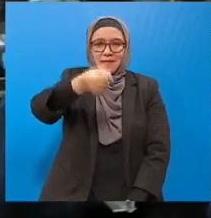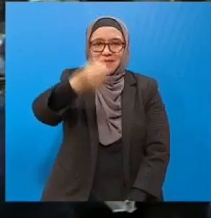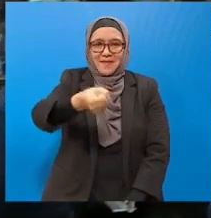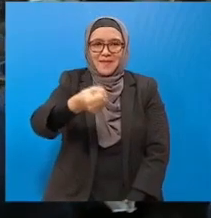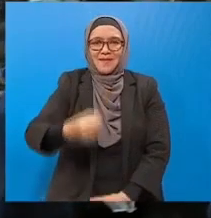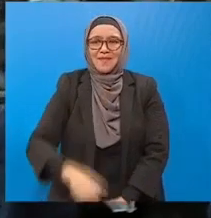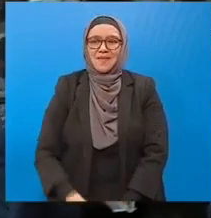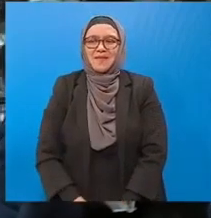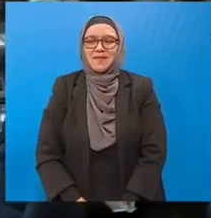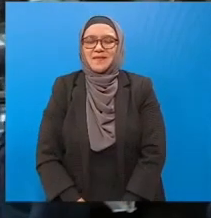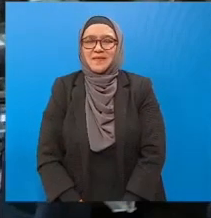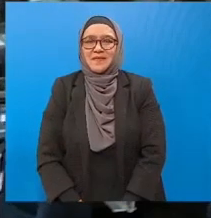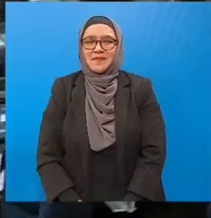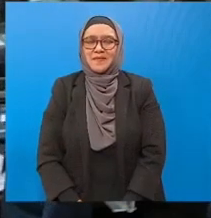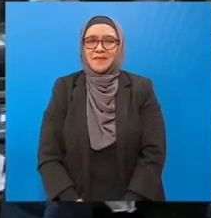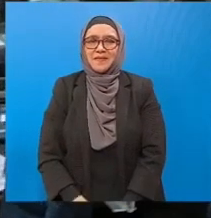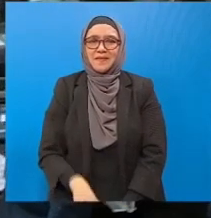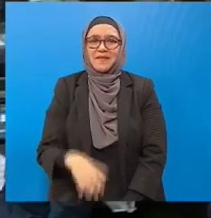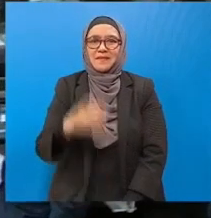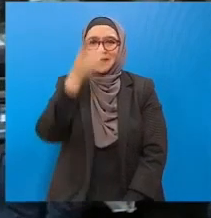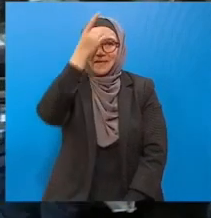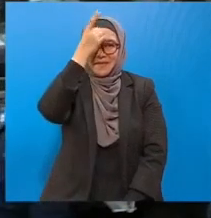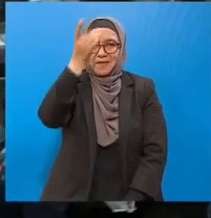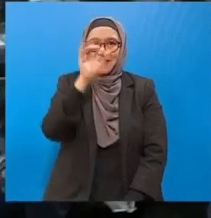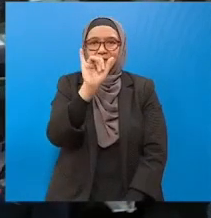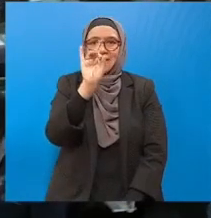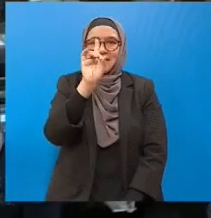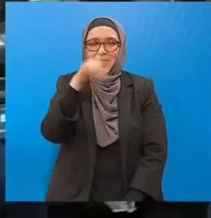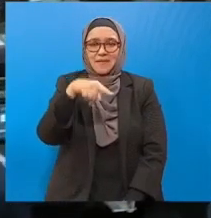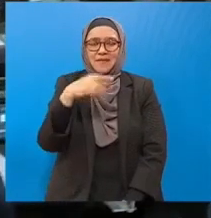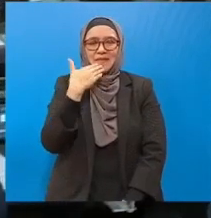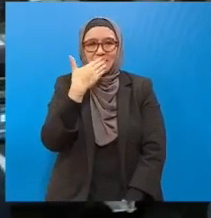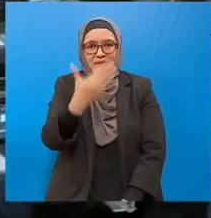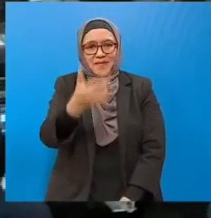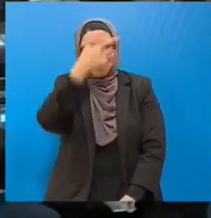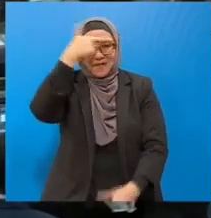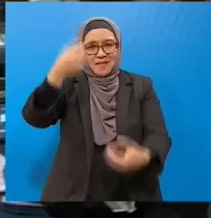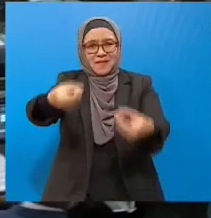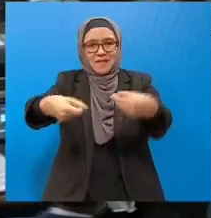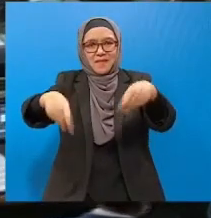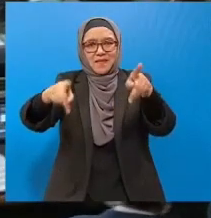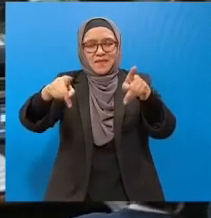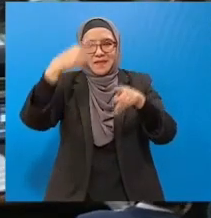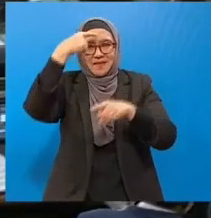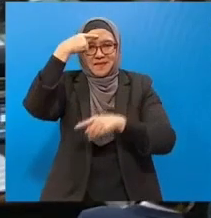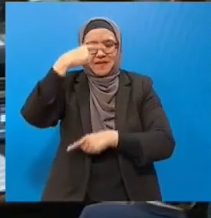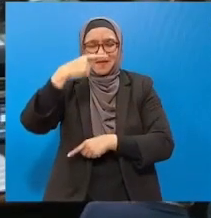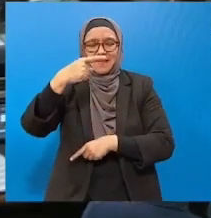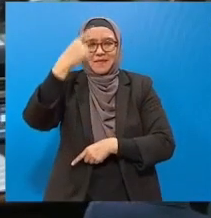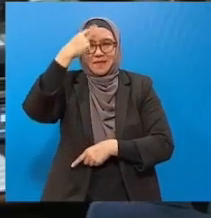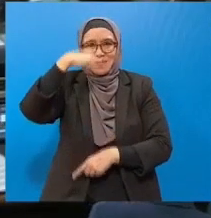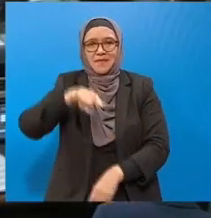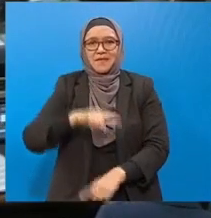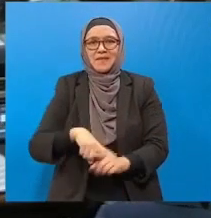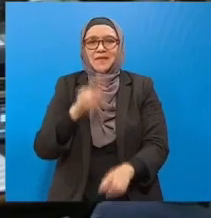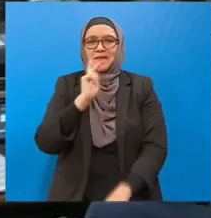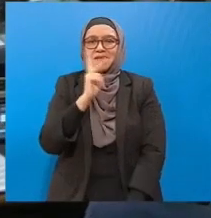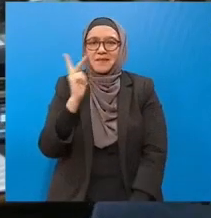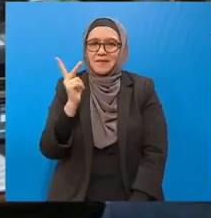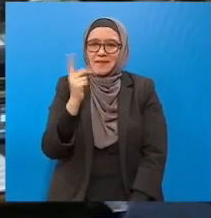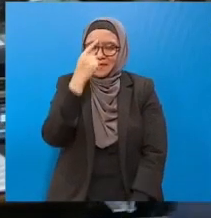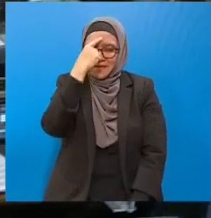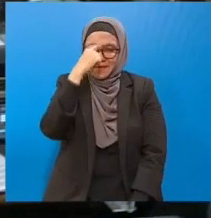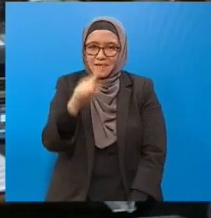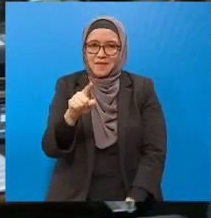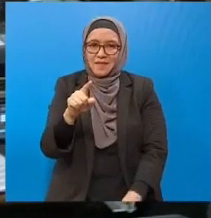wabarakatuh betul betul Hai kasih karena memberikan kesempatan kepada kolektor untuk